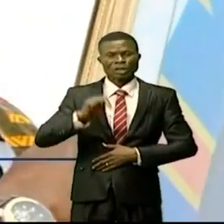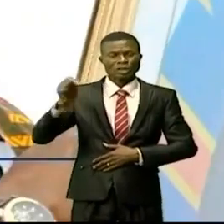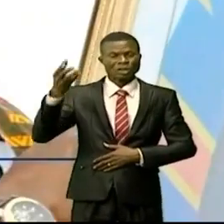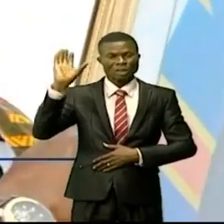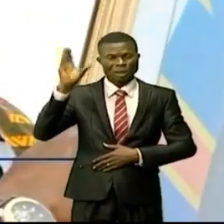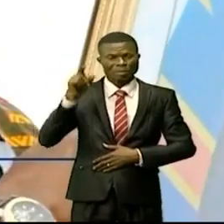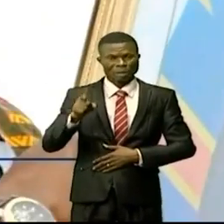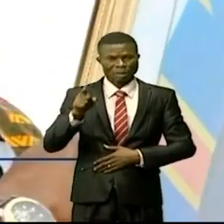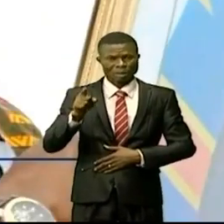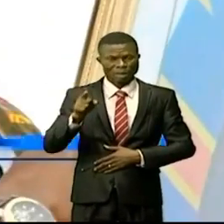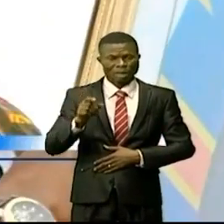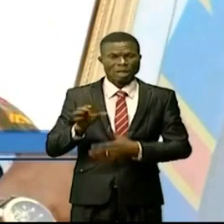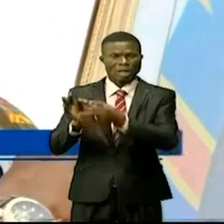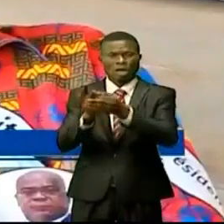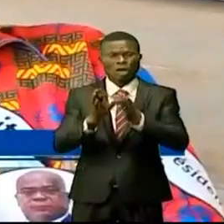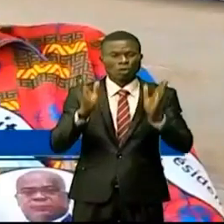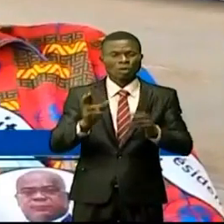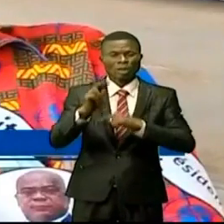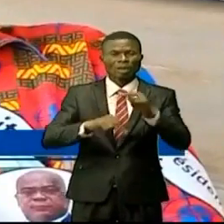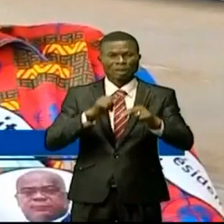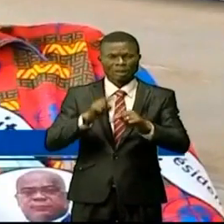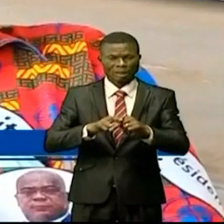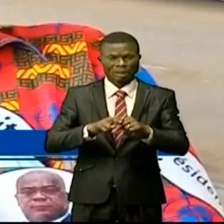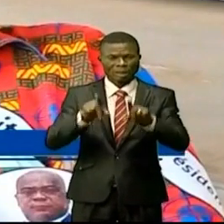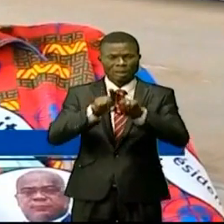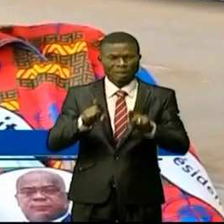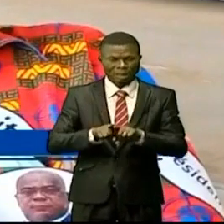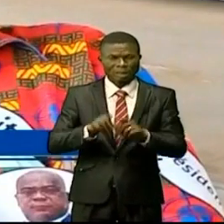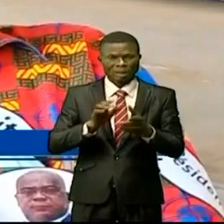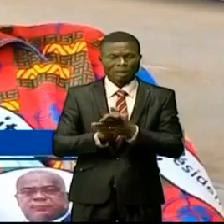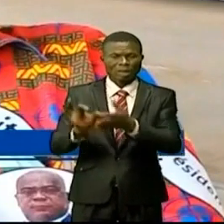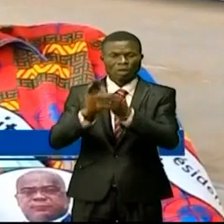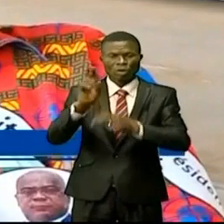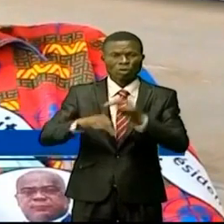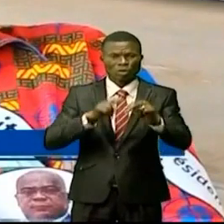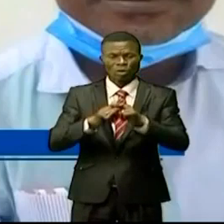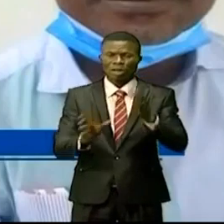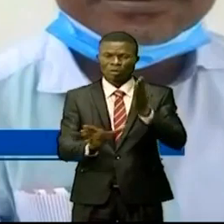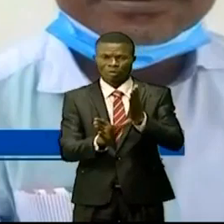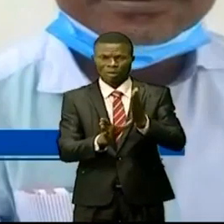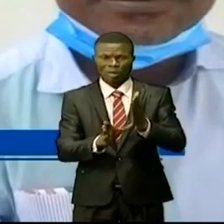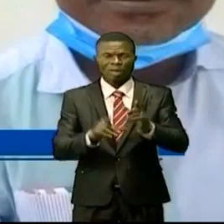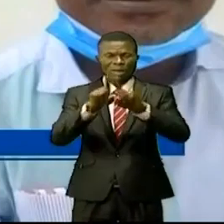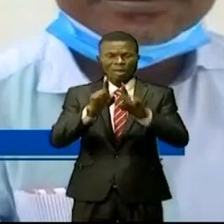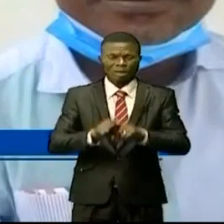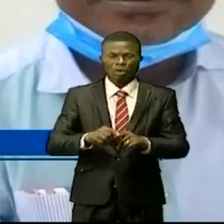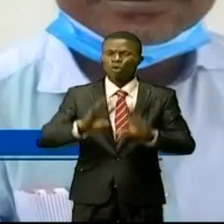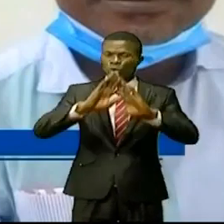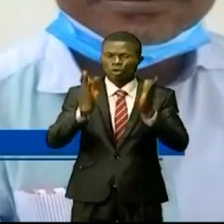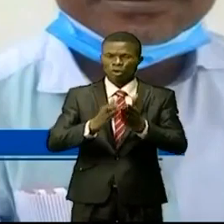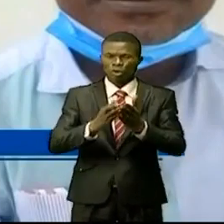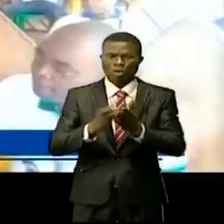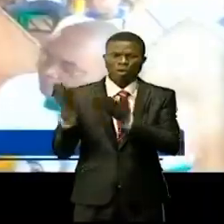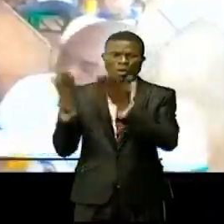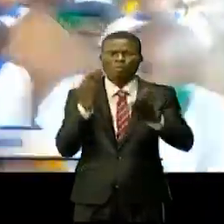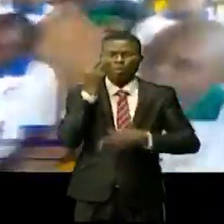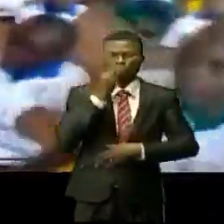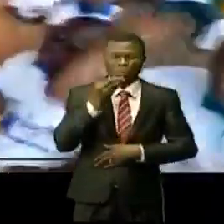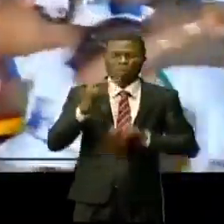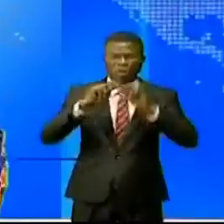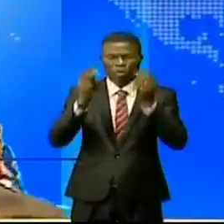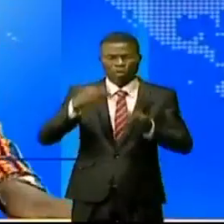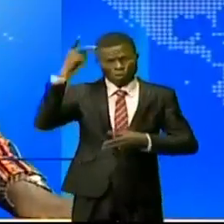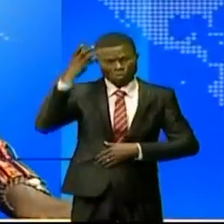Kilitio, coordinateur national, puis Roger Mendela, coordinateur national adjoint, et Christian Ombilingo, porte-parole.